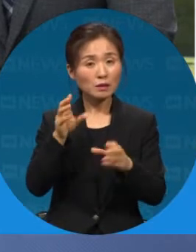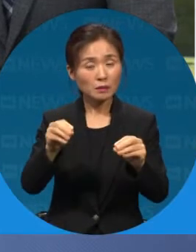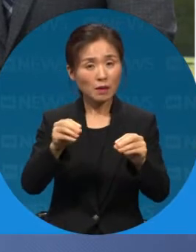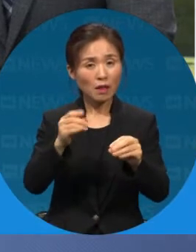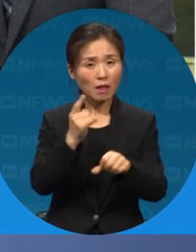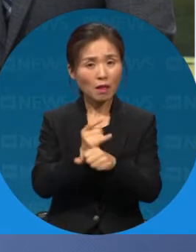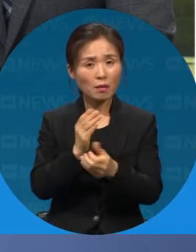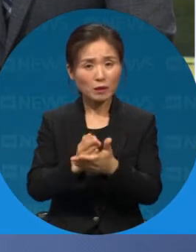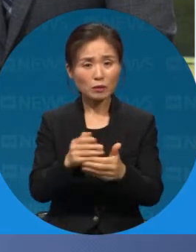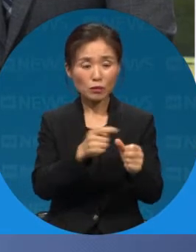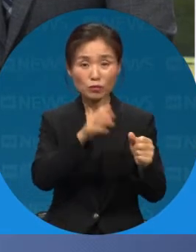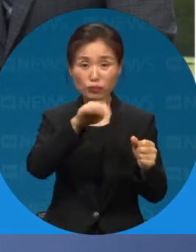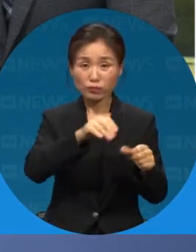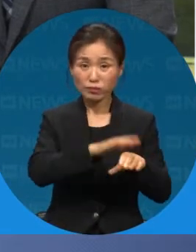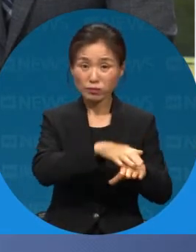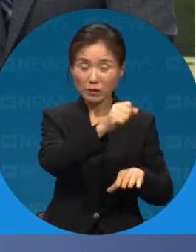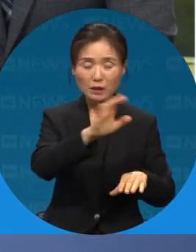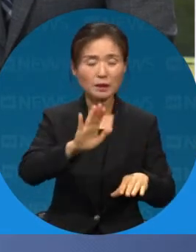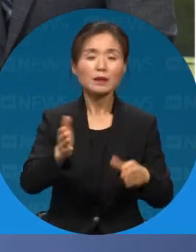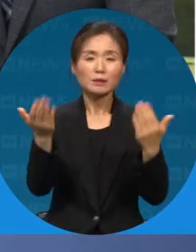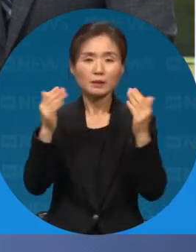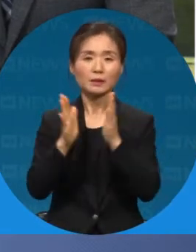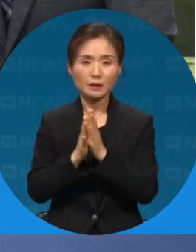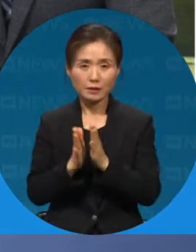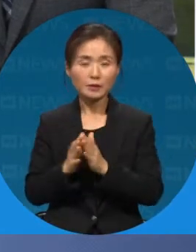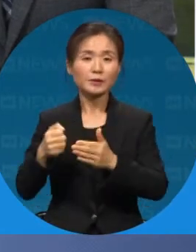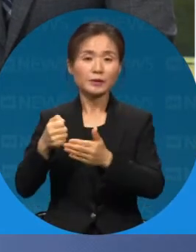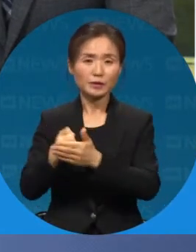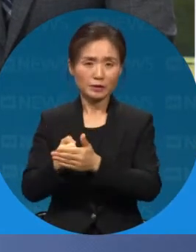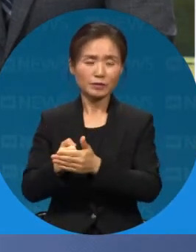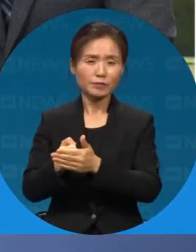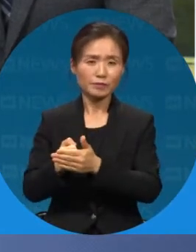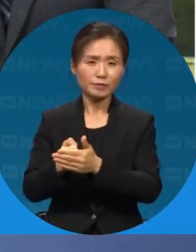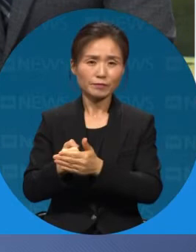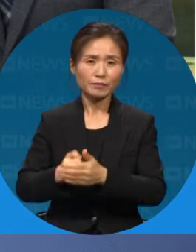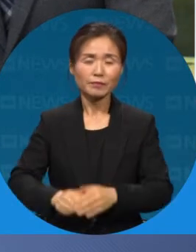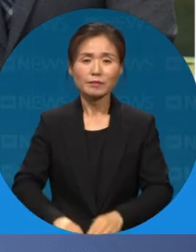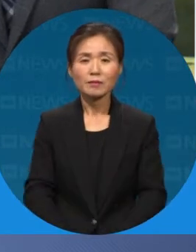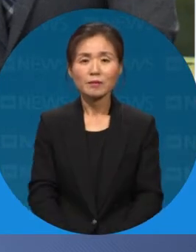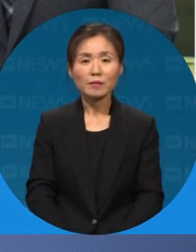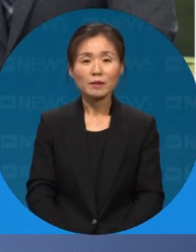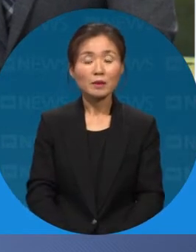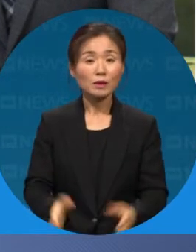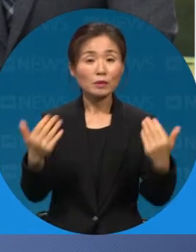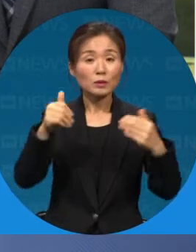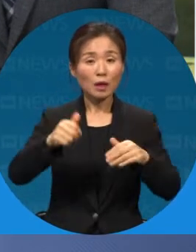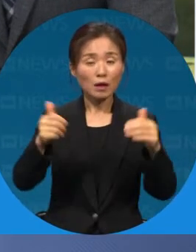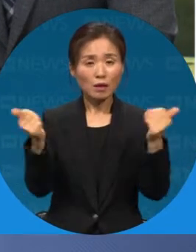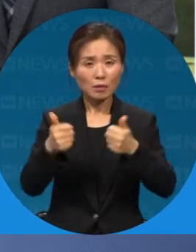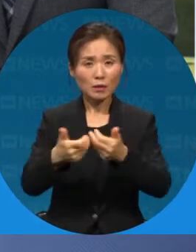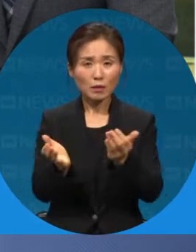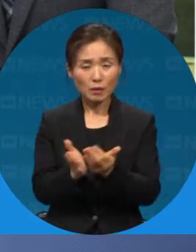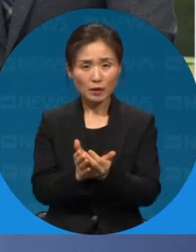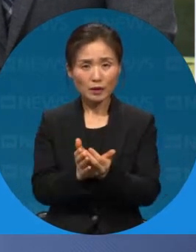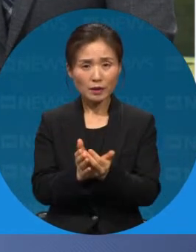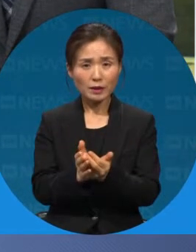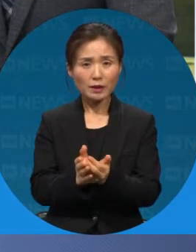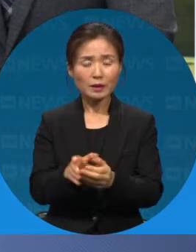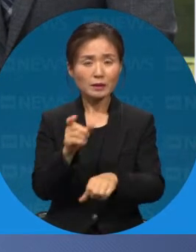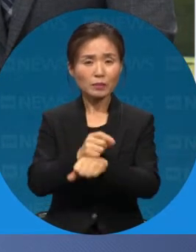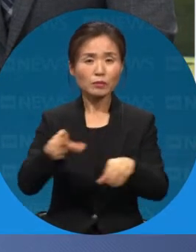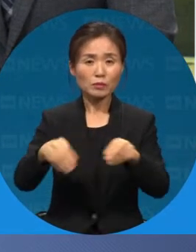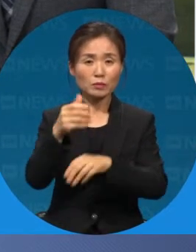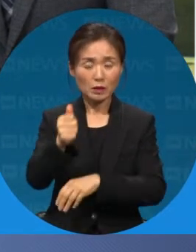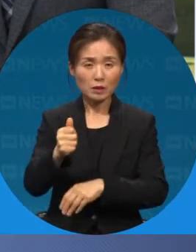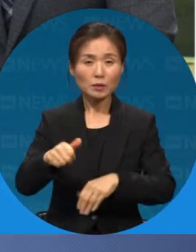교육부가 할 일이 아니라 학교가 자율적으로 결정할 문제라고 지적합니다 학교장 협의 의 제프 바톤 사무총장은